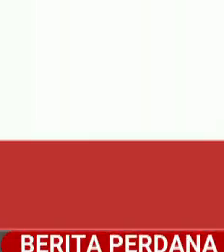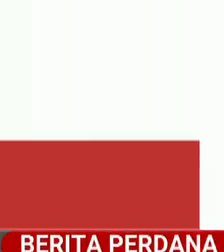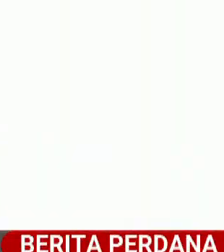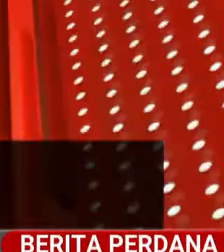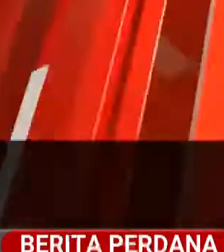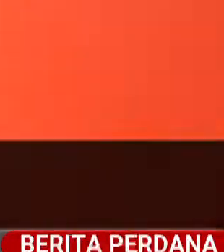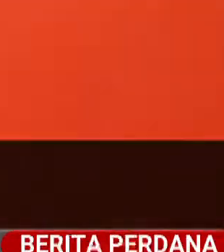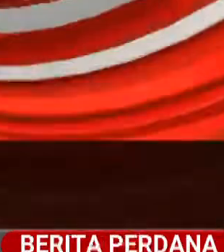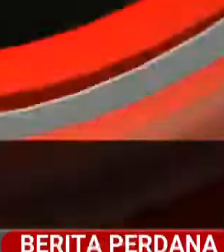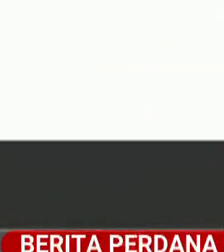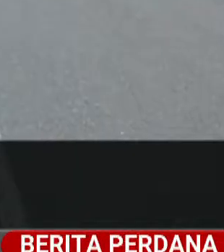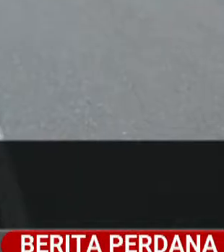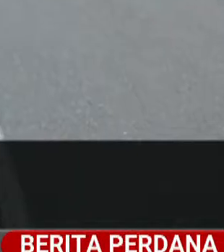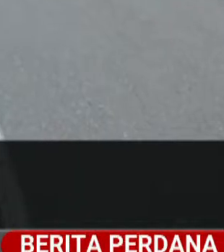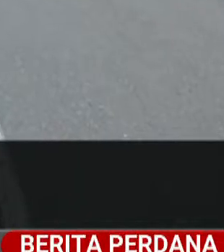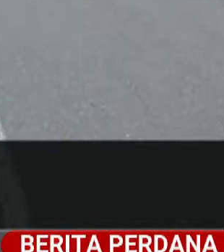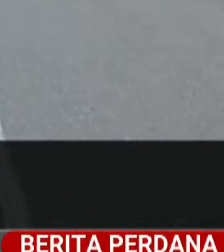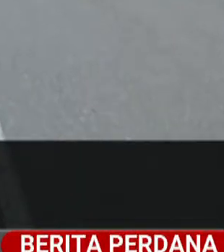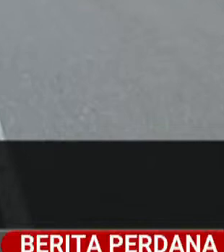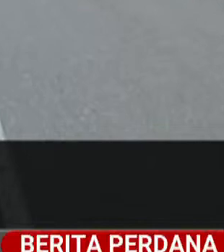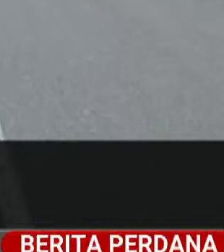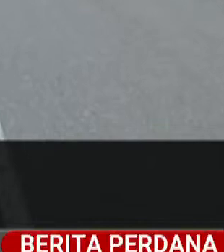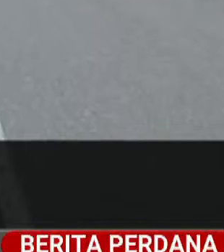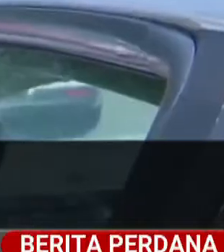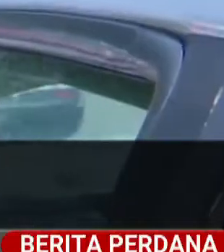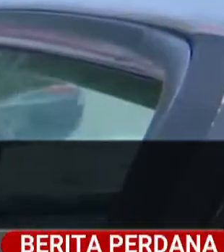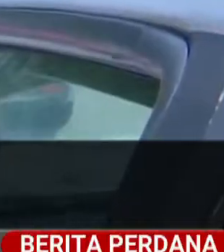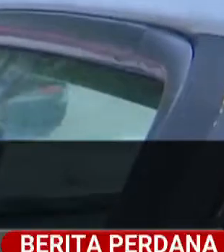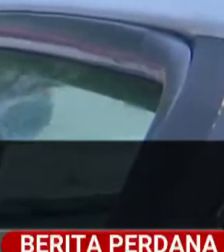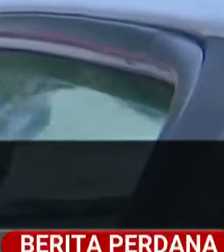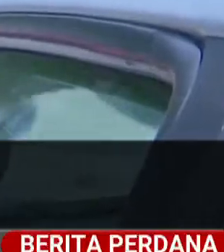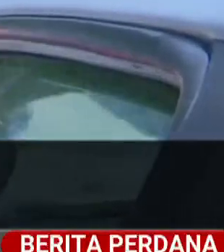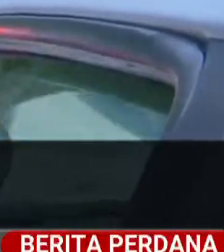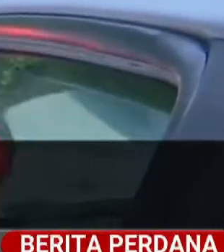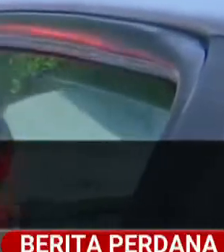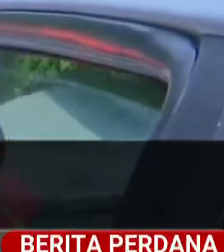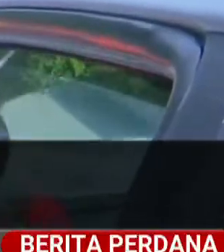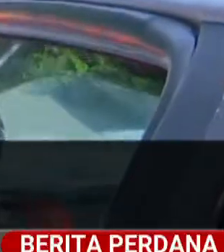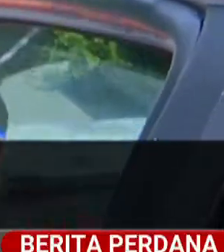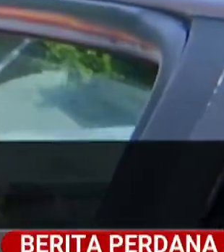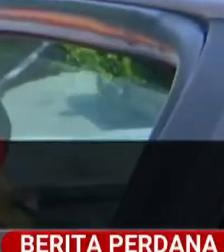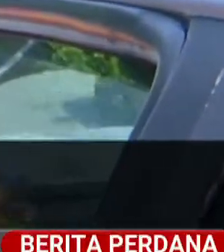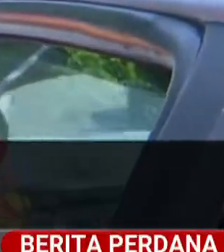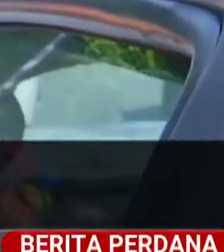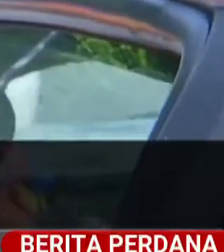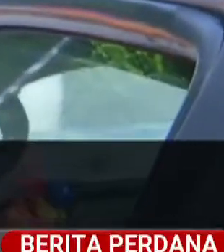Polis boleh guna budi bicara benar perjalanan lebih 10 km.